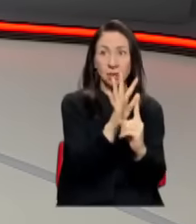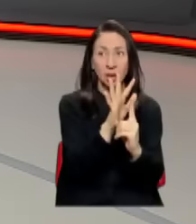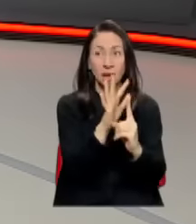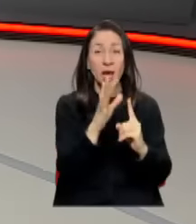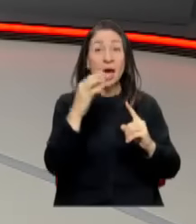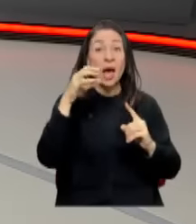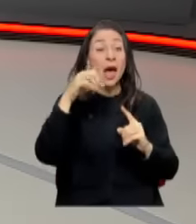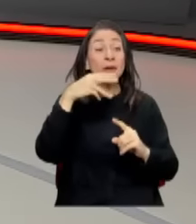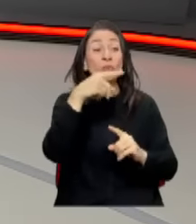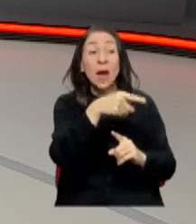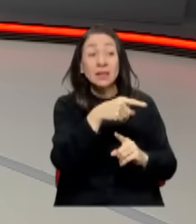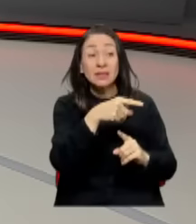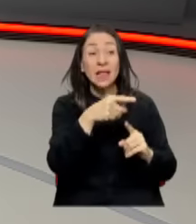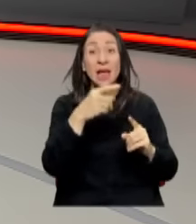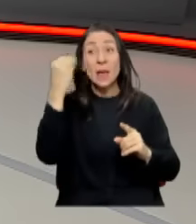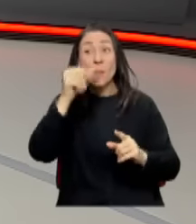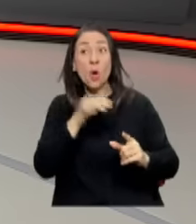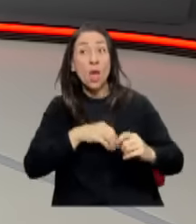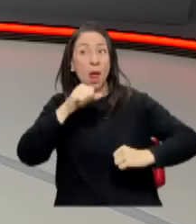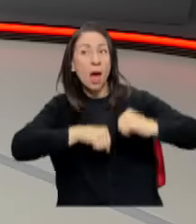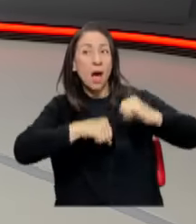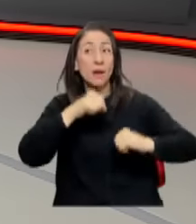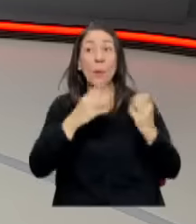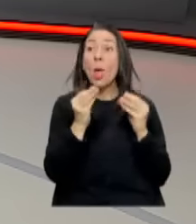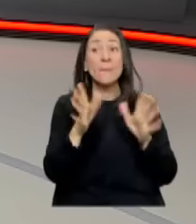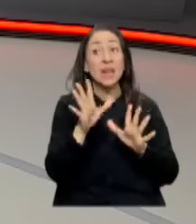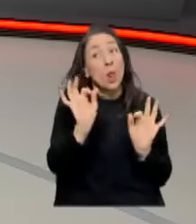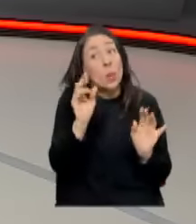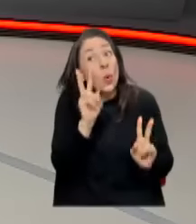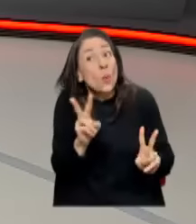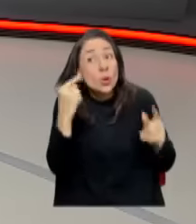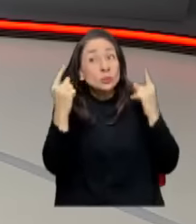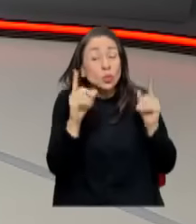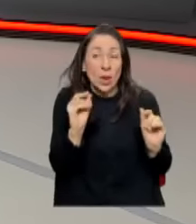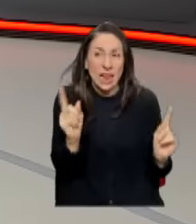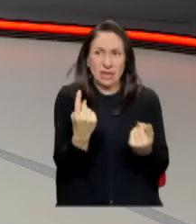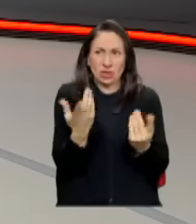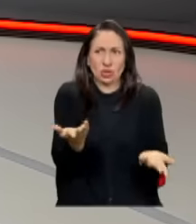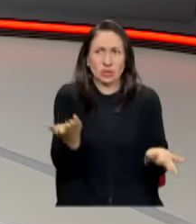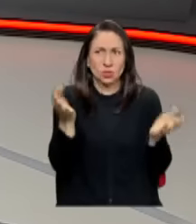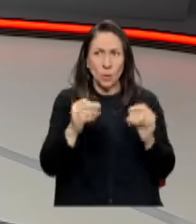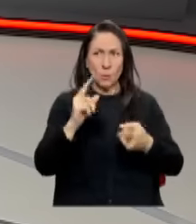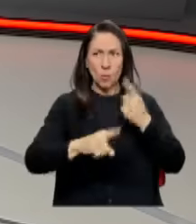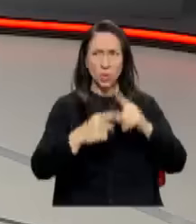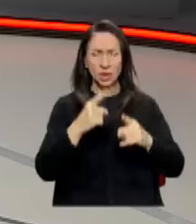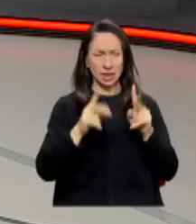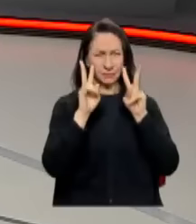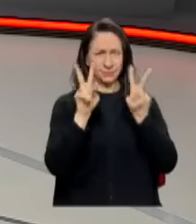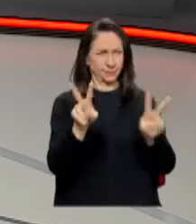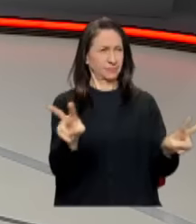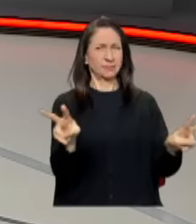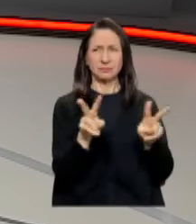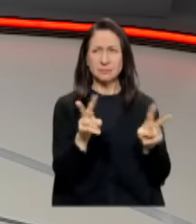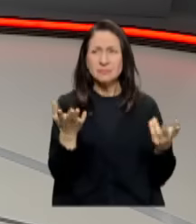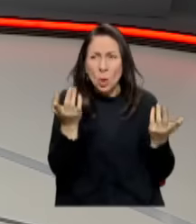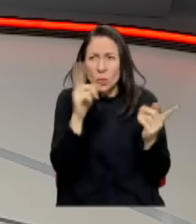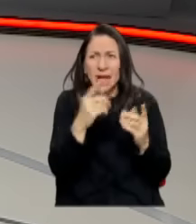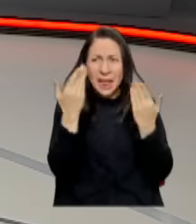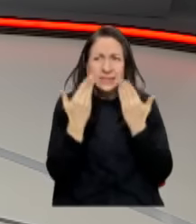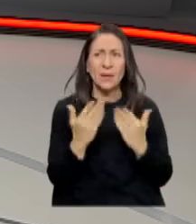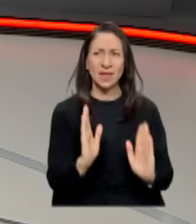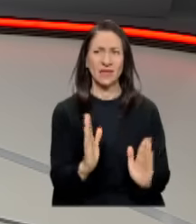rakip yapabilir. Ben öyle görüyorum, öyle düşünüyorum. Çünkü çok ilginç yani şu anda siyaset tablosu. O bakımdan